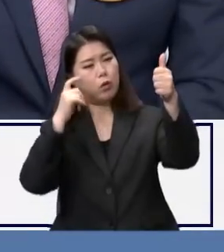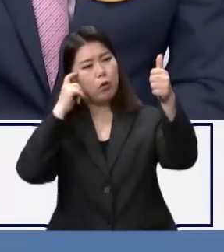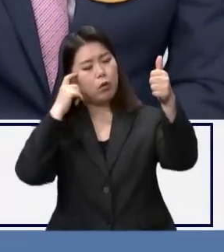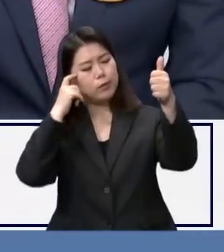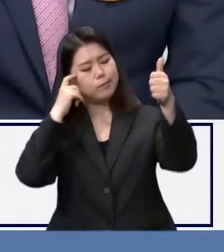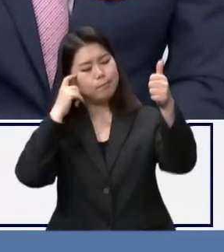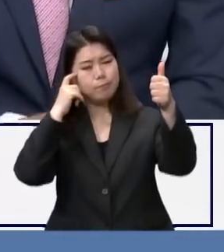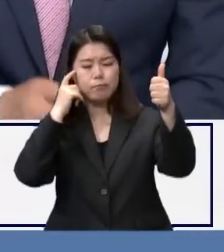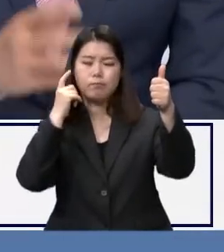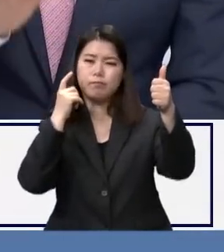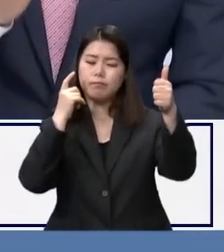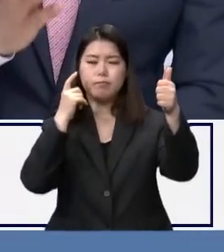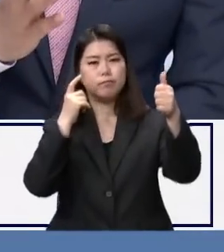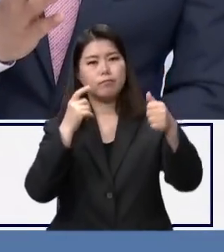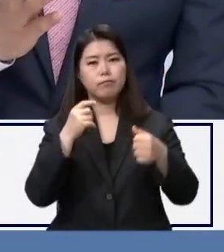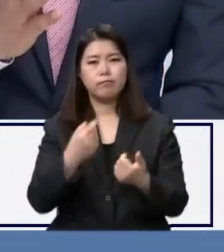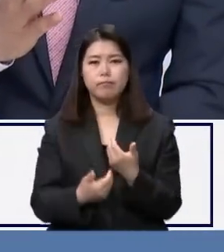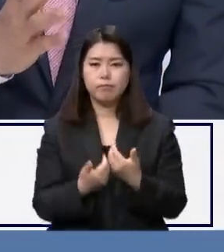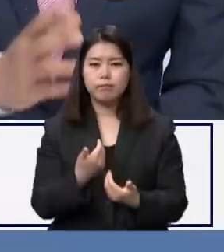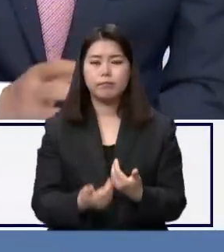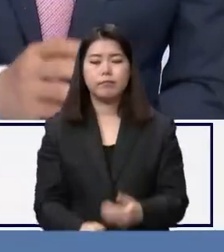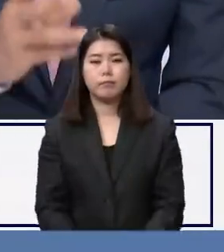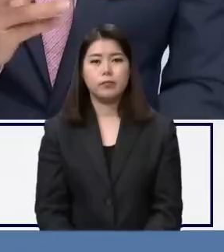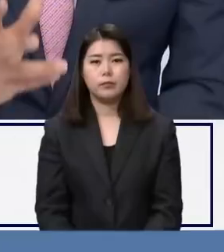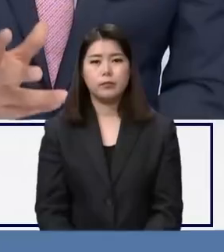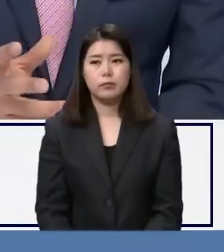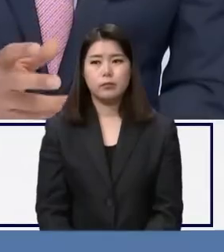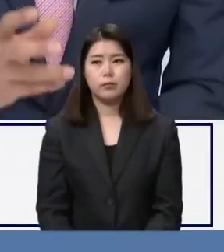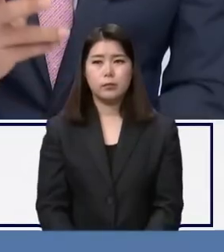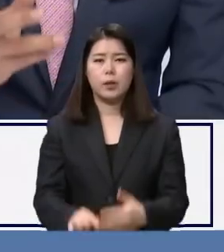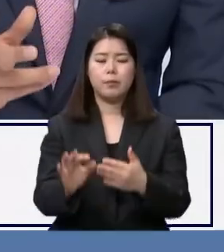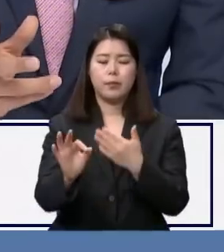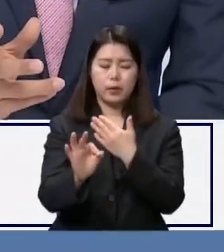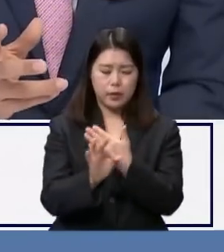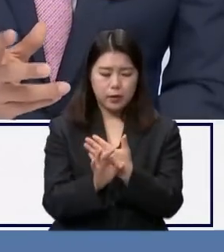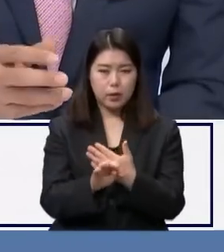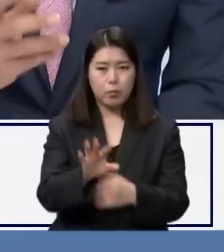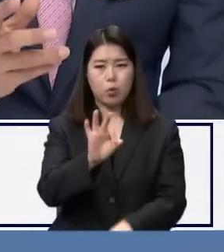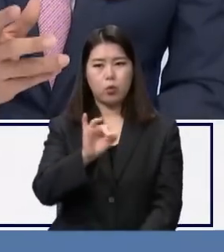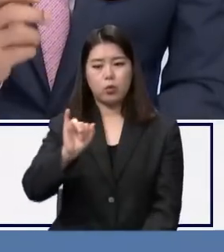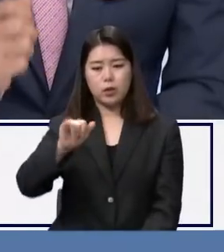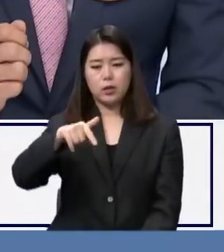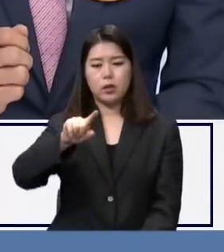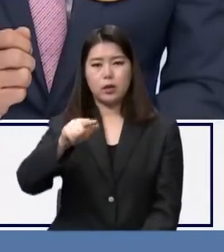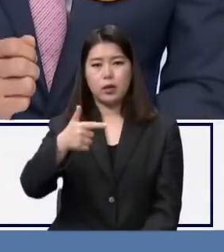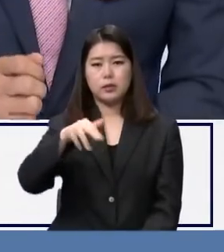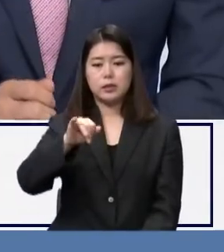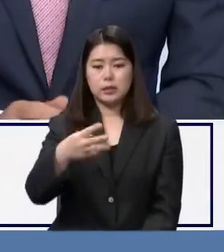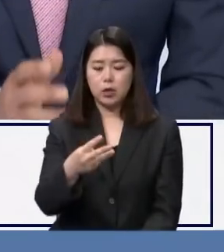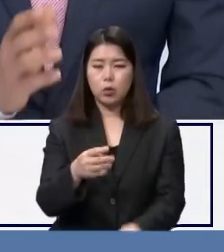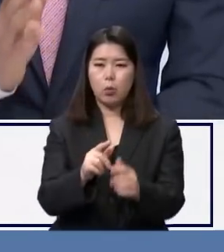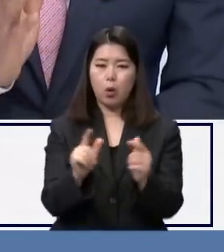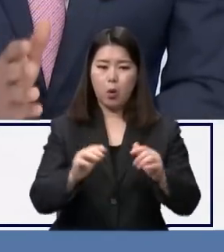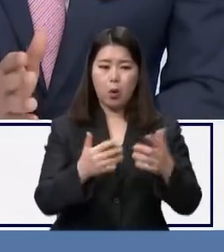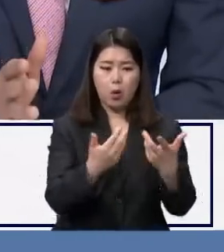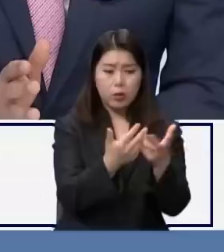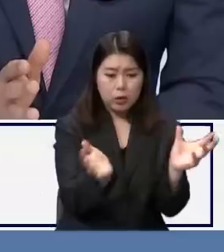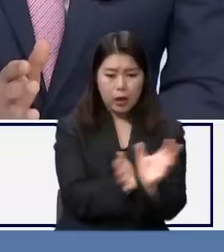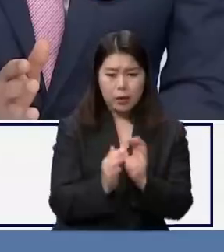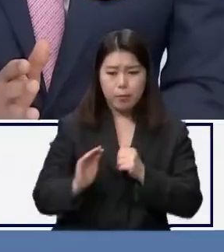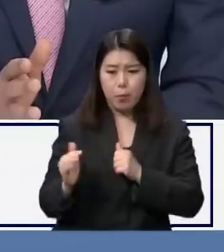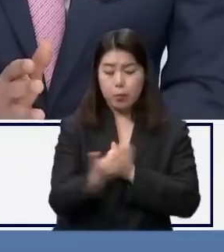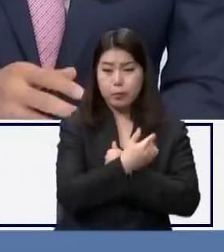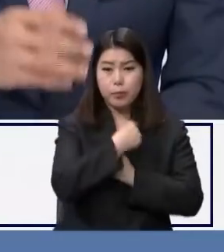보여줬다고 생각을 하고요 만약에 이재명 대표께서 이 이간질이라든가 이전투구에서 만약 민주당을 구하고 싶다 소박을 안